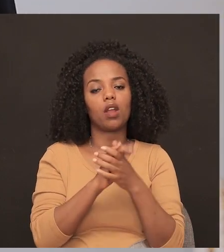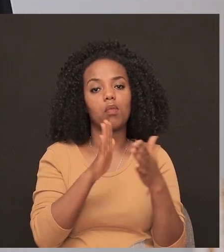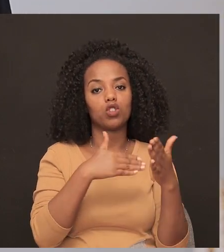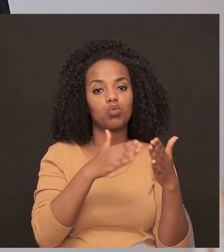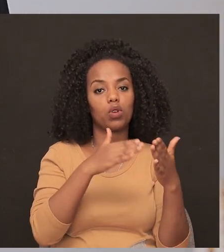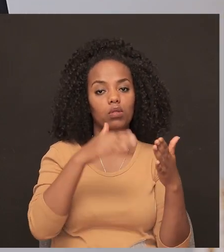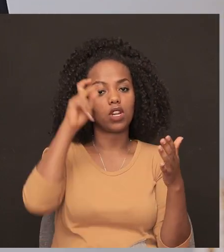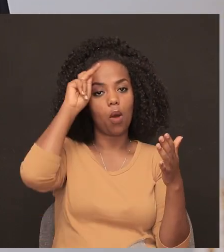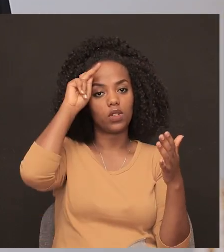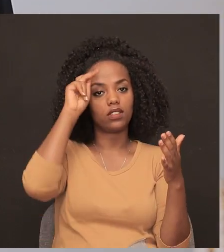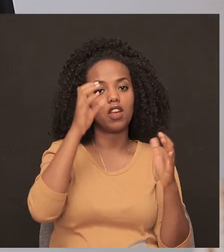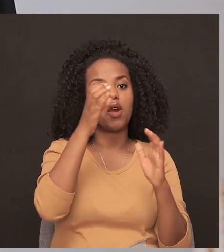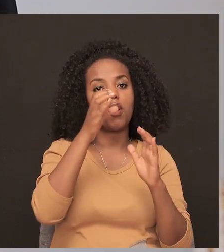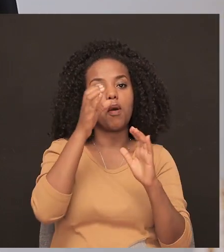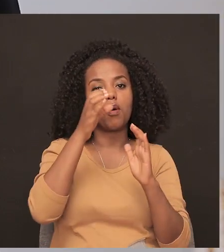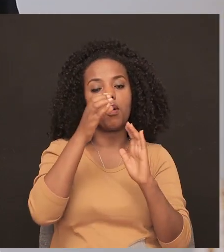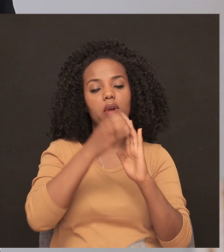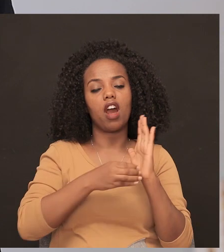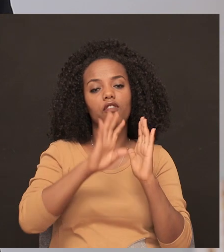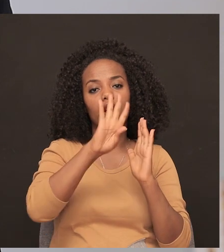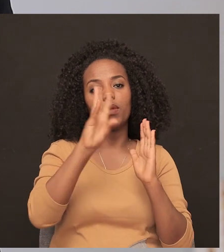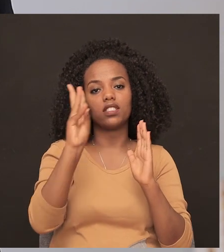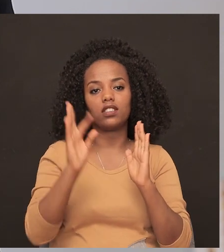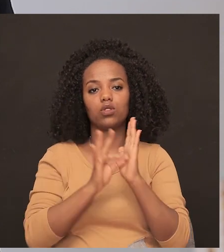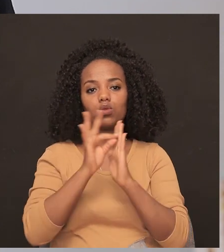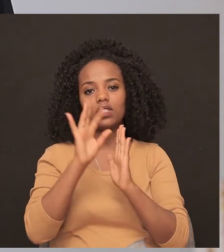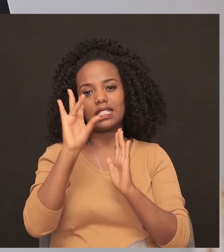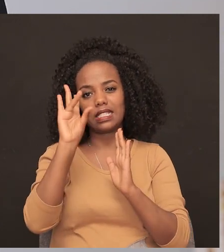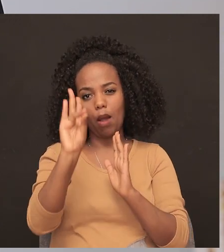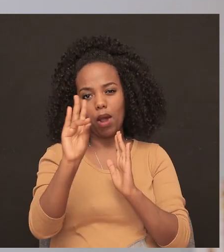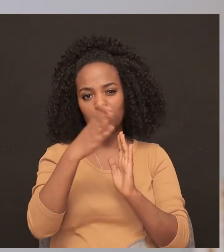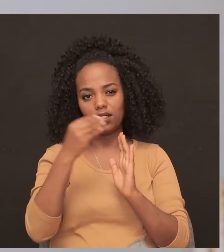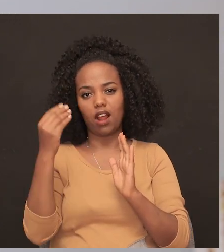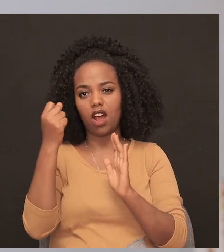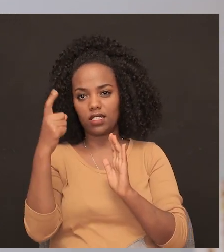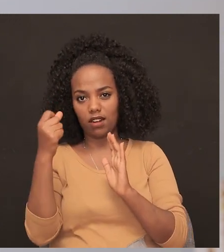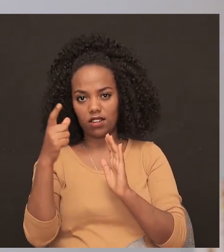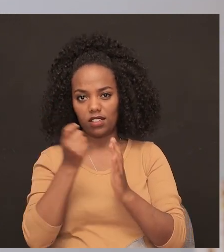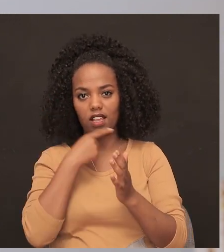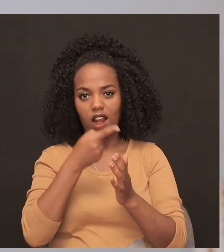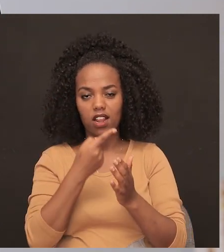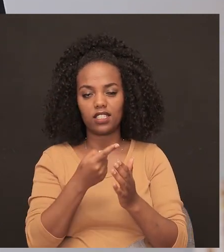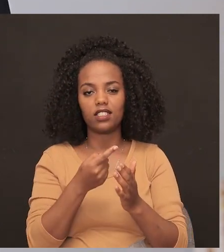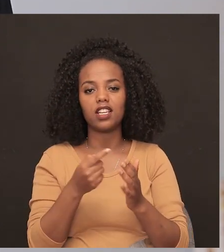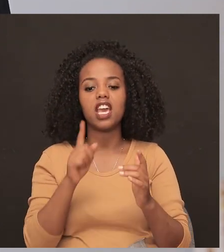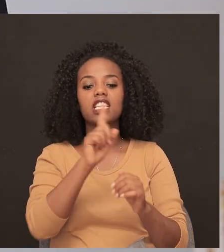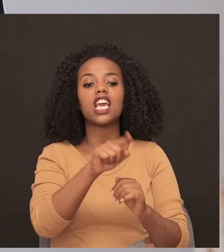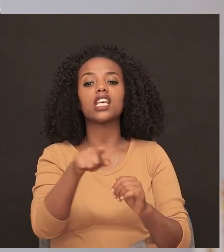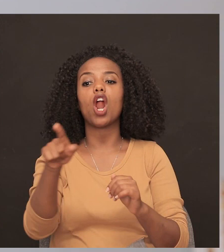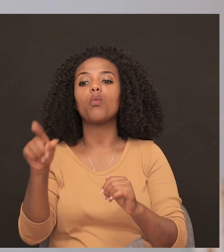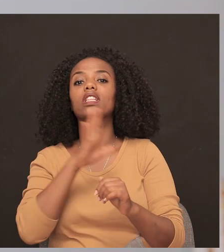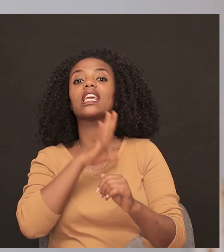የመዝሙረ ዳዊት ምዕራፍ 46 ቁጥር 7 እና 11 እንደዚህ ይላል፣ የሰራዊት